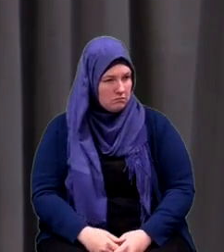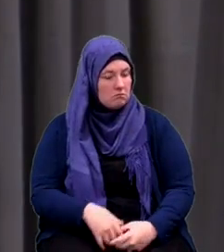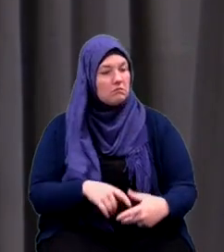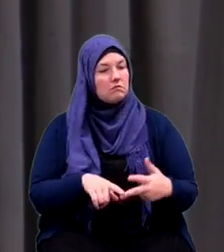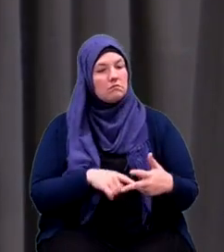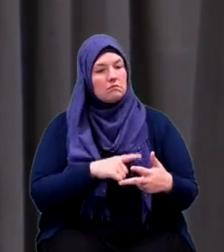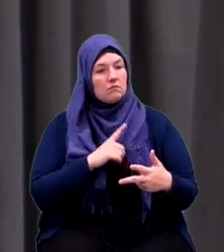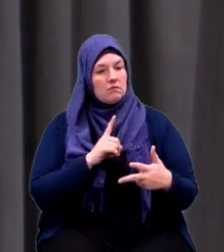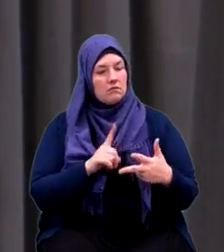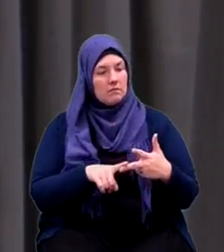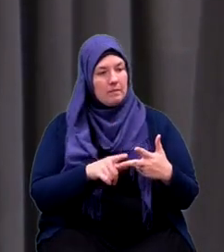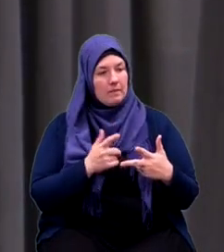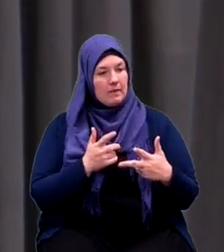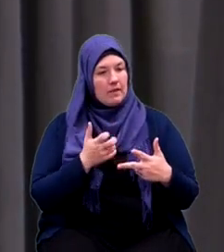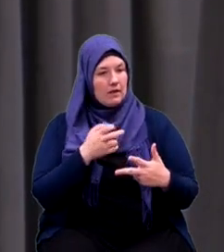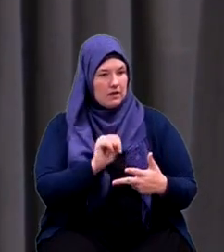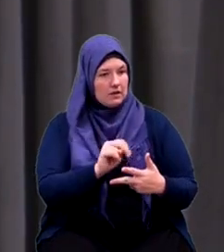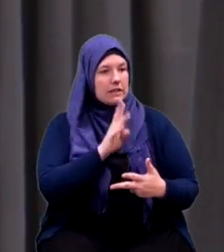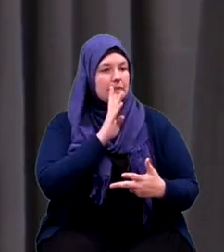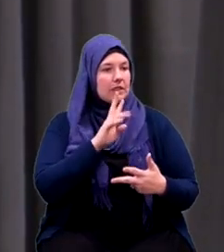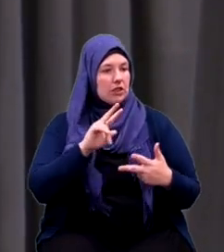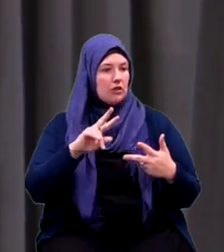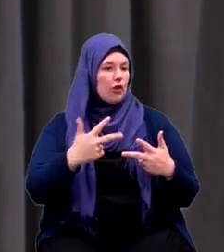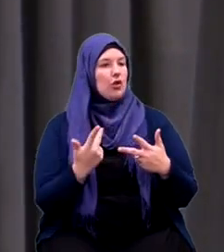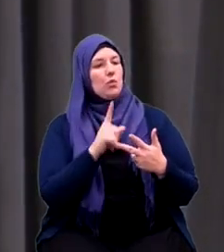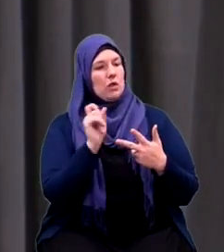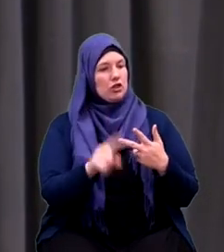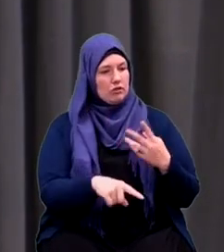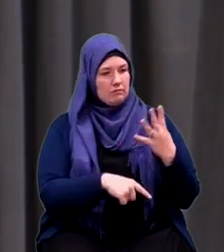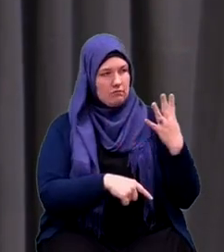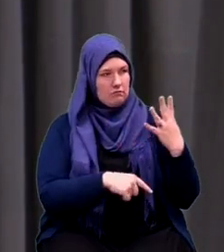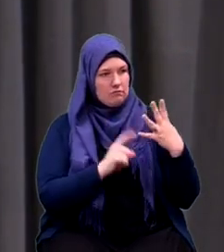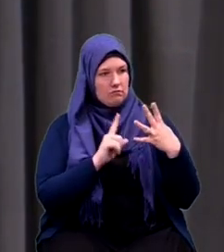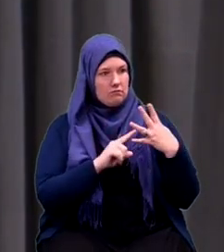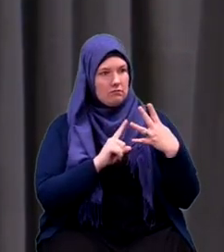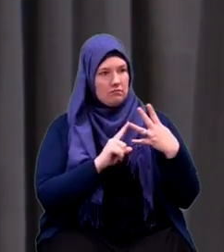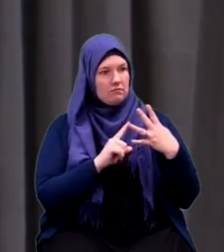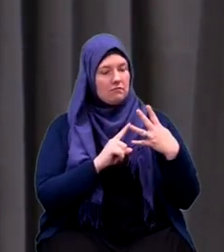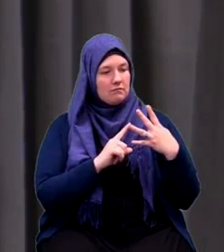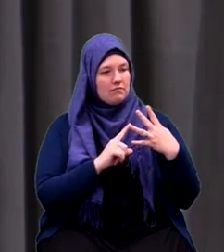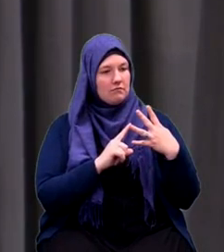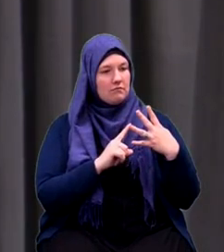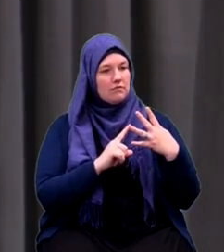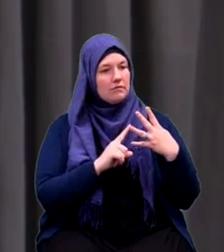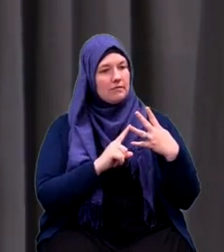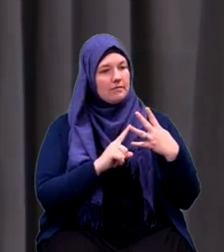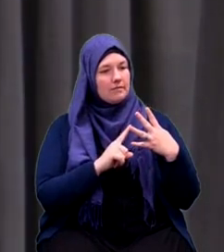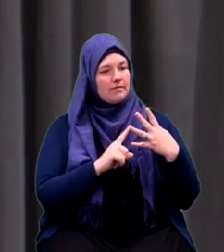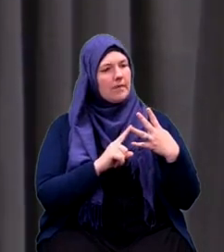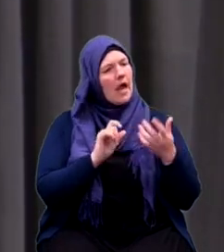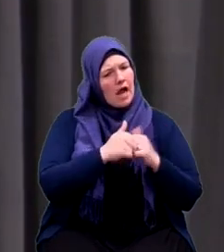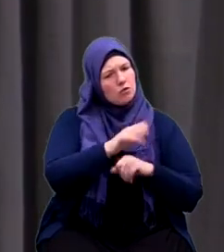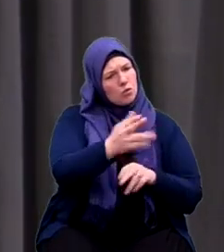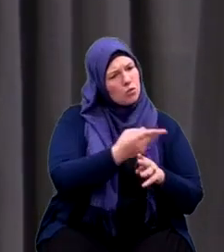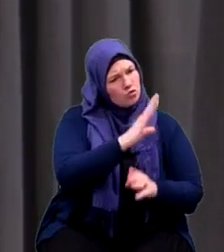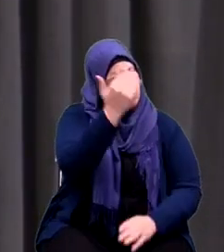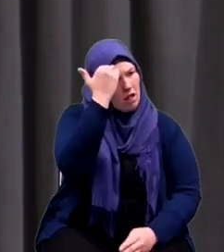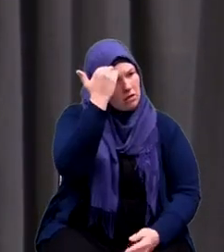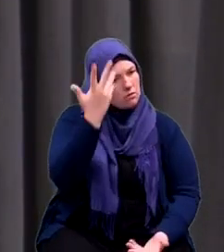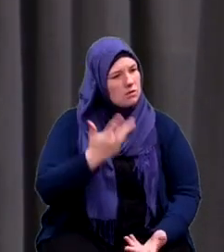Then, وَعَنْ عِلْمِهِ مَاذَا عَمِلَ فِيهِ. His knowledge, how did he use